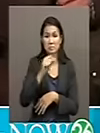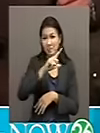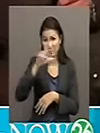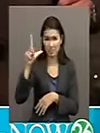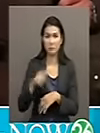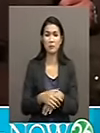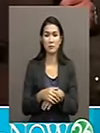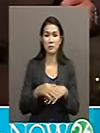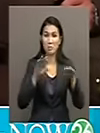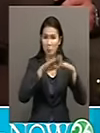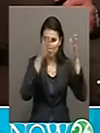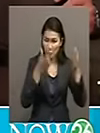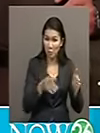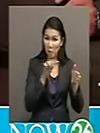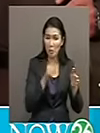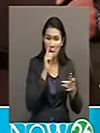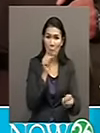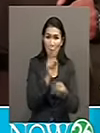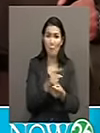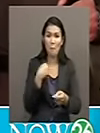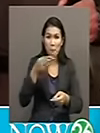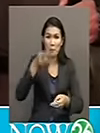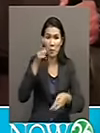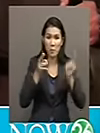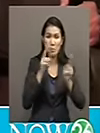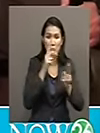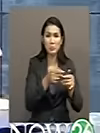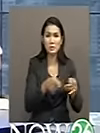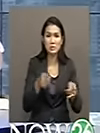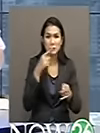คะในตู้เซฟยังไปตรวจพบปืนอีก10กระบอกซึ่งก็เป็นปืนกลเก็บเสียงค่ะ